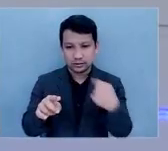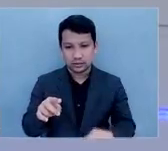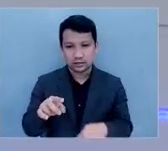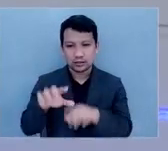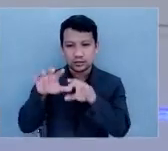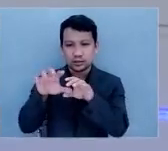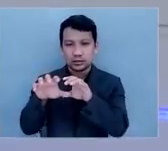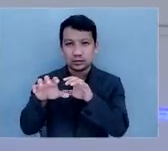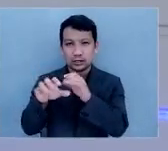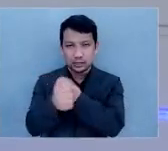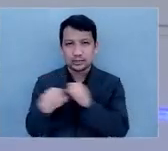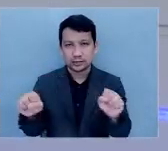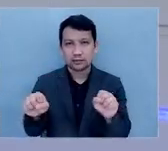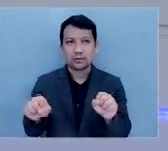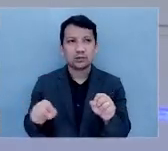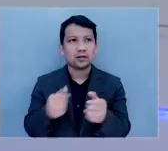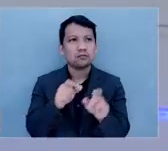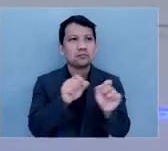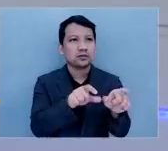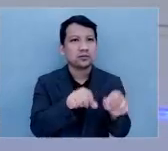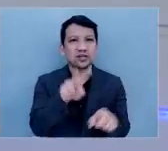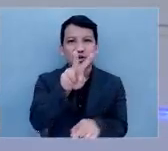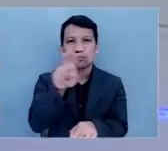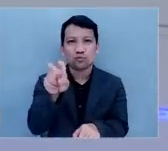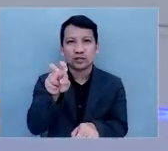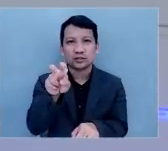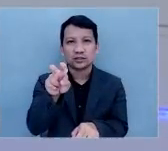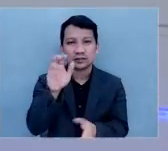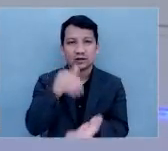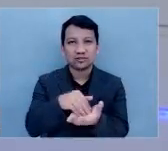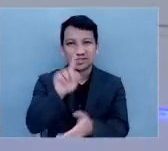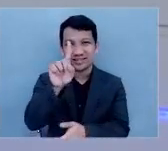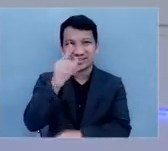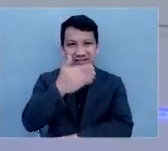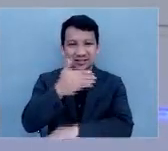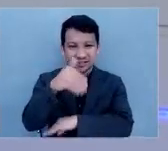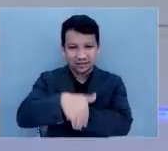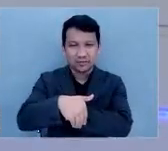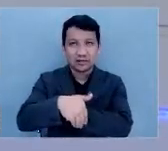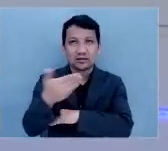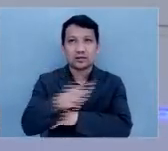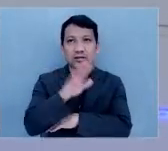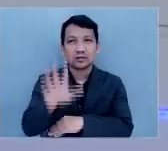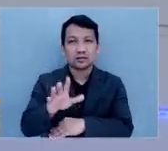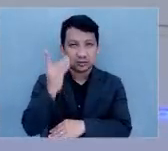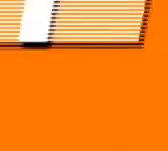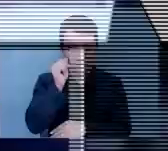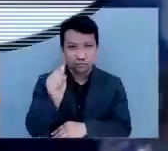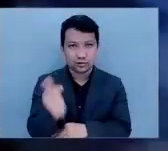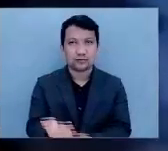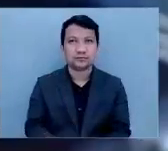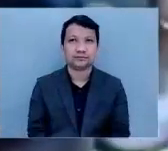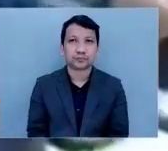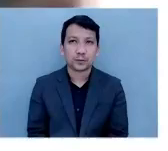binebenta ng hanggang php200,000 kada gabi nasa frontline na balitang iyan si Dave